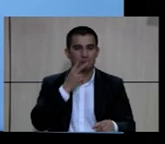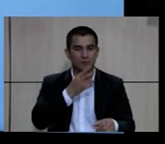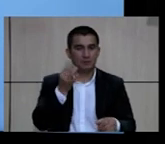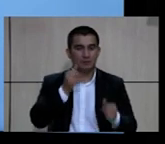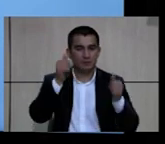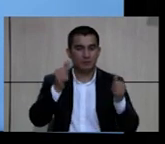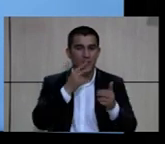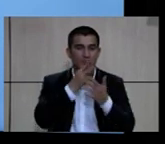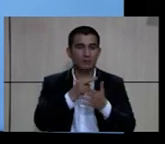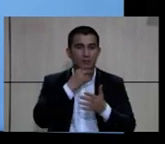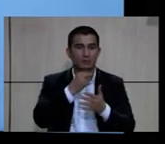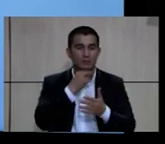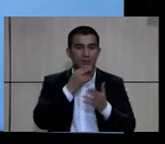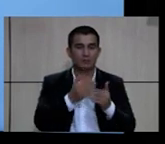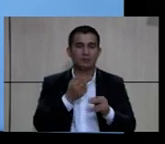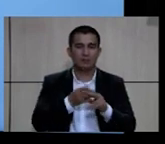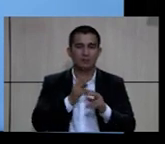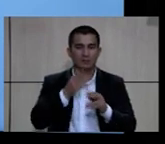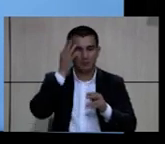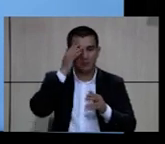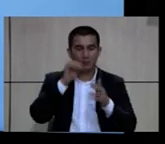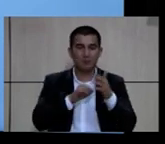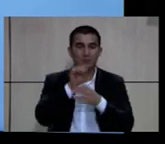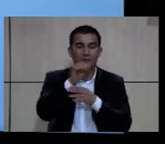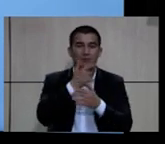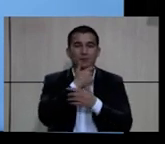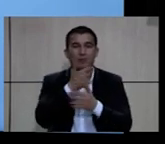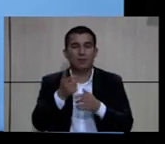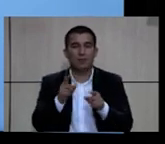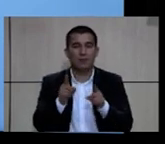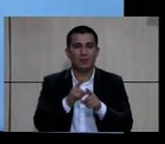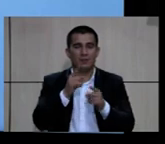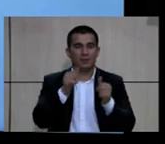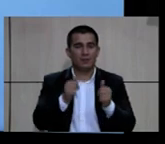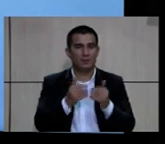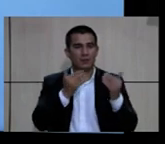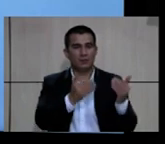Xaltadan chiqargan holatdagi kenguruning bolasining tuzilishi.